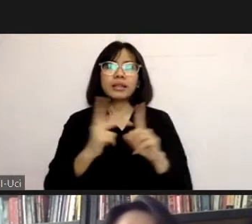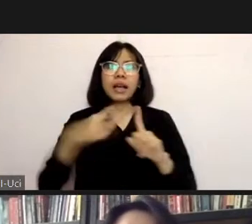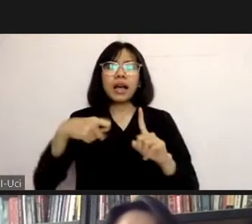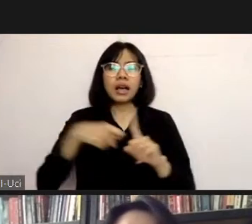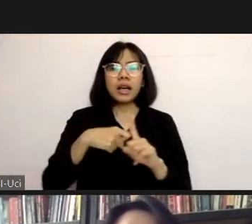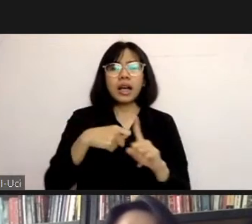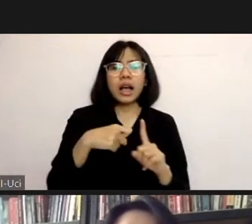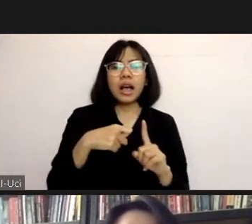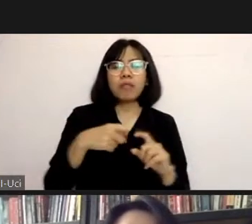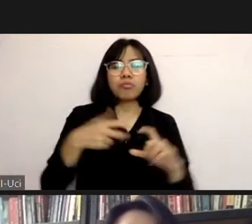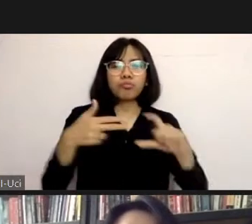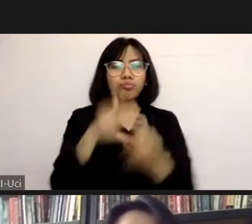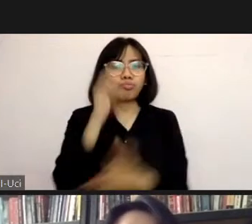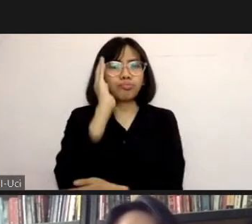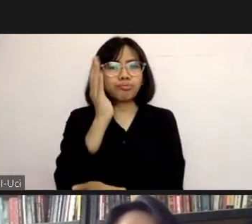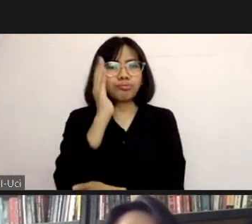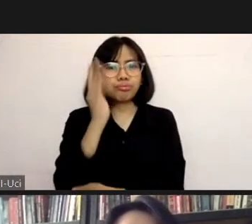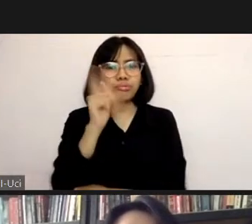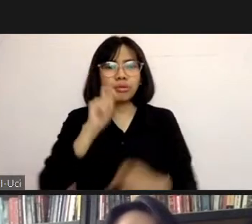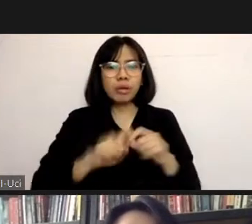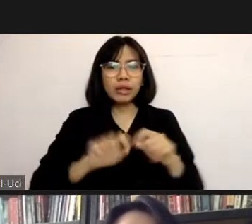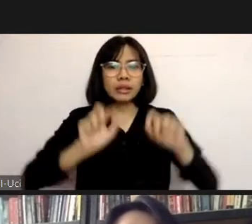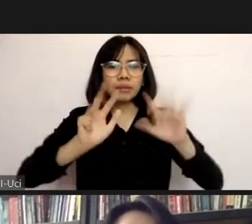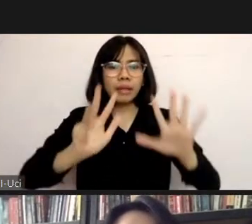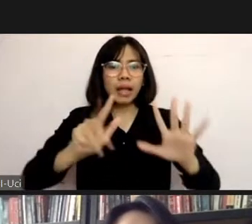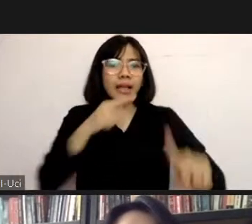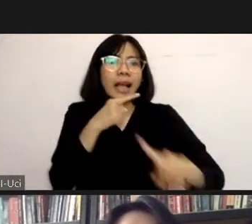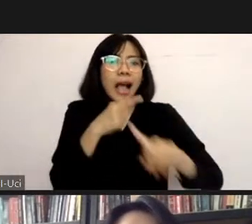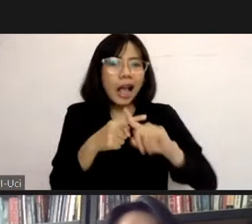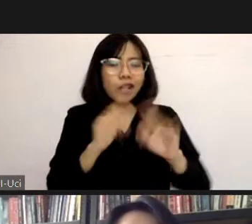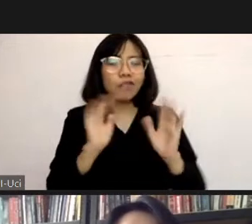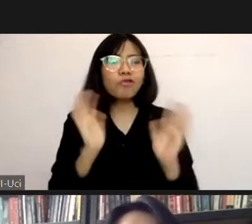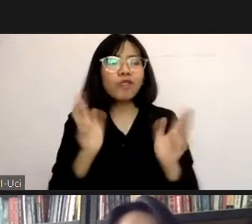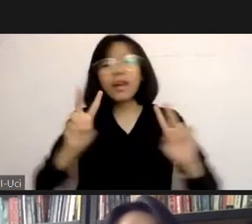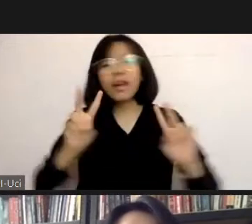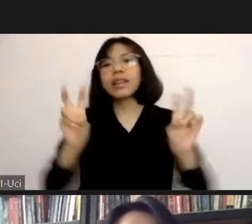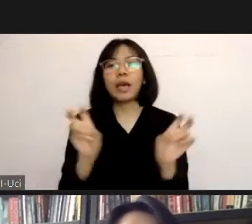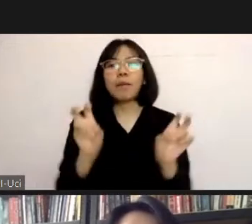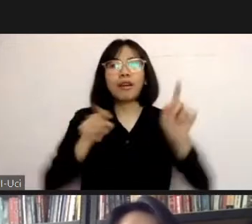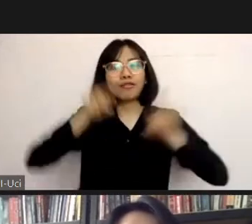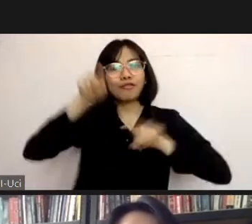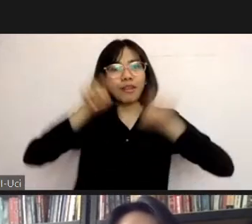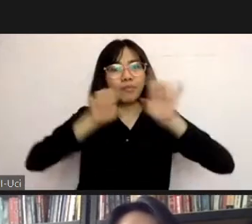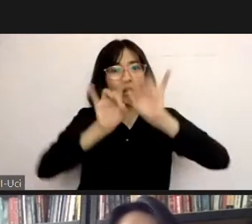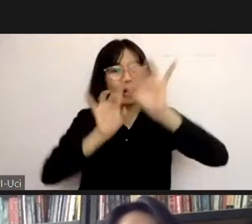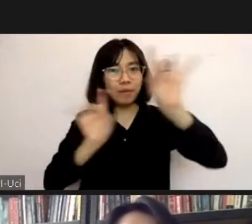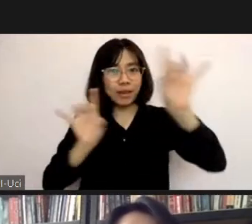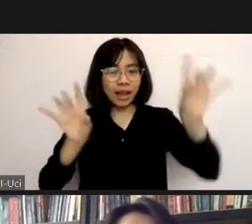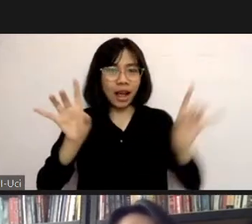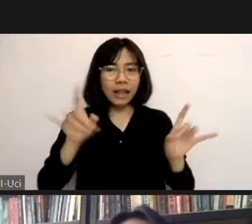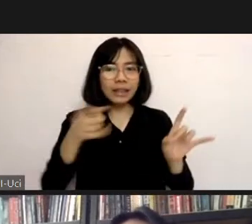dengan tema yang beragam terkait substansi Undang-Undang Cipta Kerja,